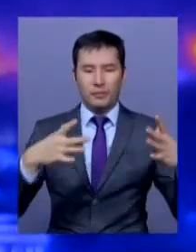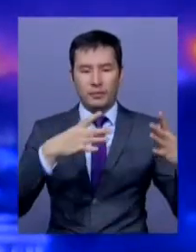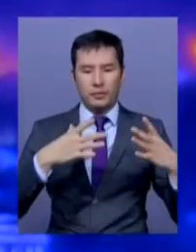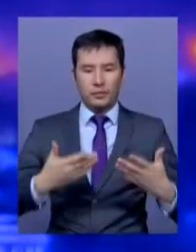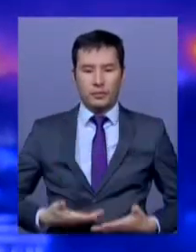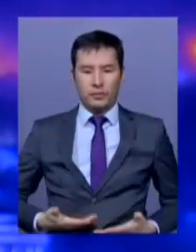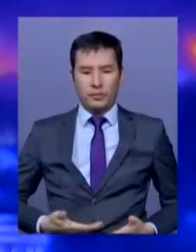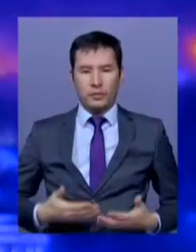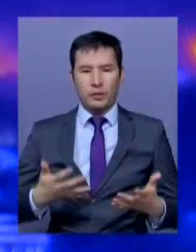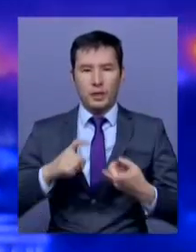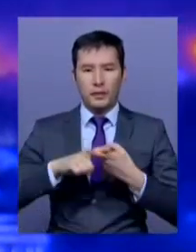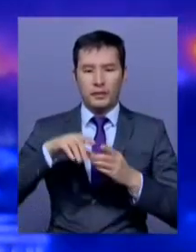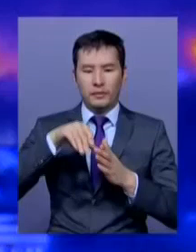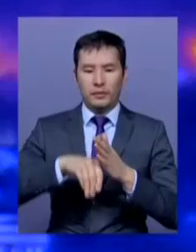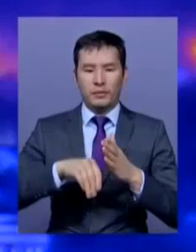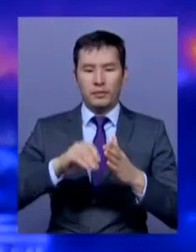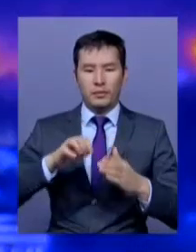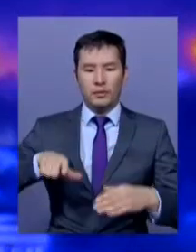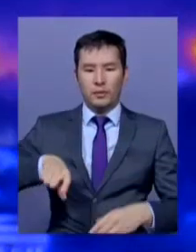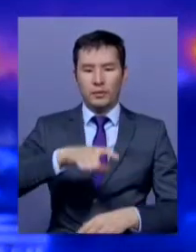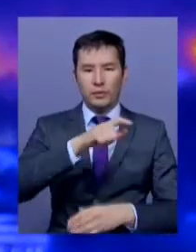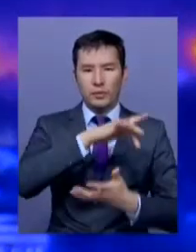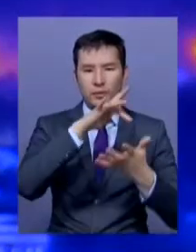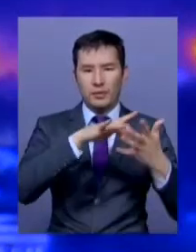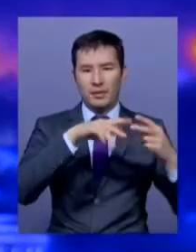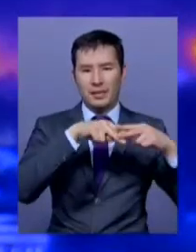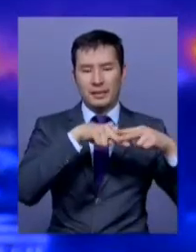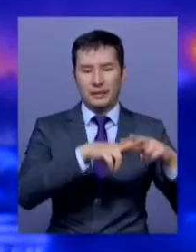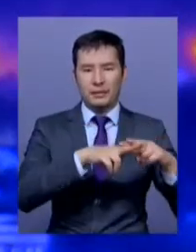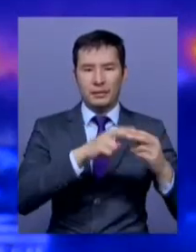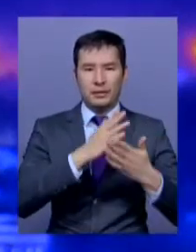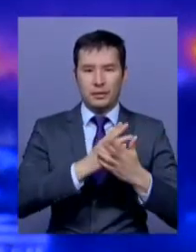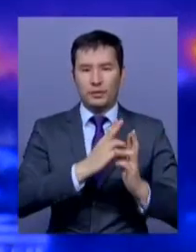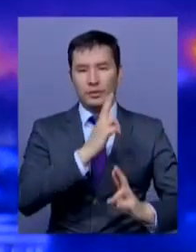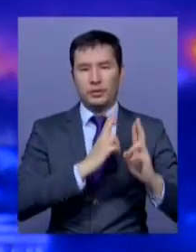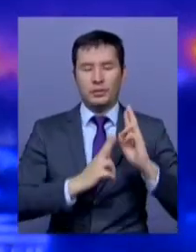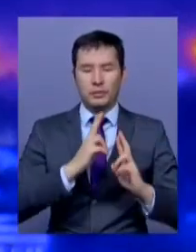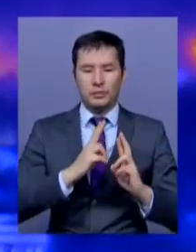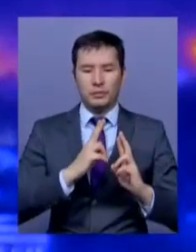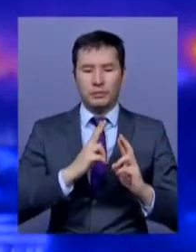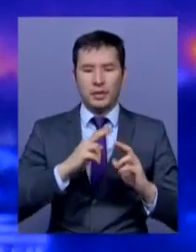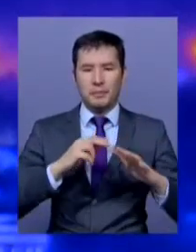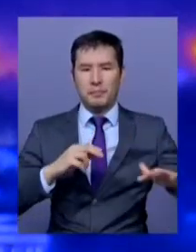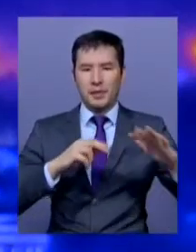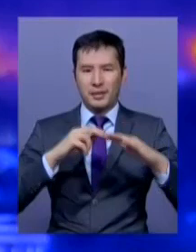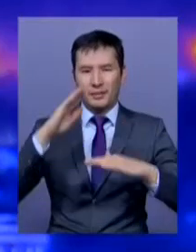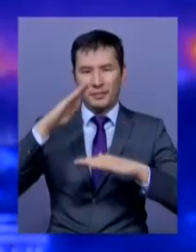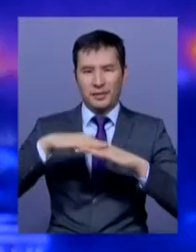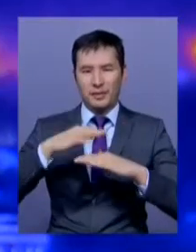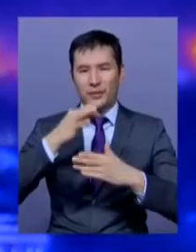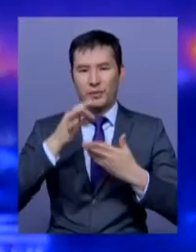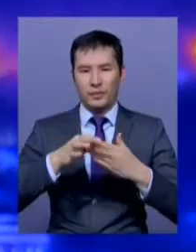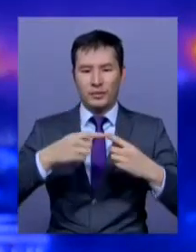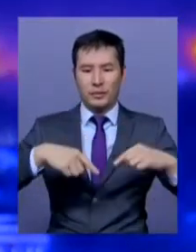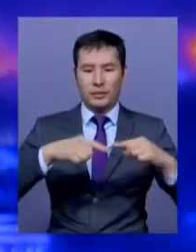көліктің қатынамауы сияқты тауқымет тартып келе жатқан нұрсұлтандықтар осылай деп арнамызға шағымданды. Жергілікті билік органдарының табалдырығын